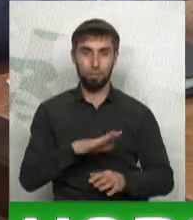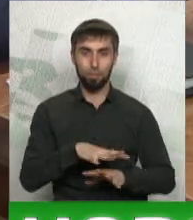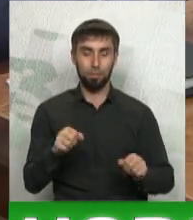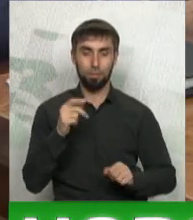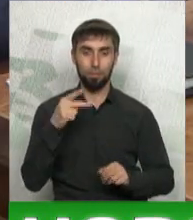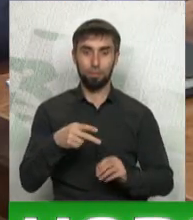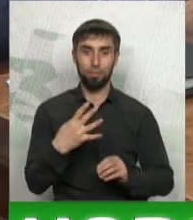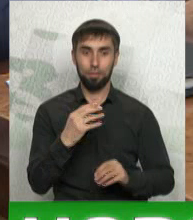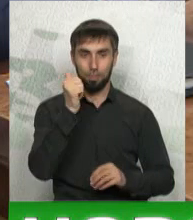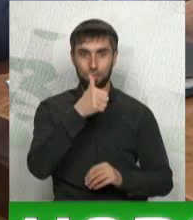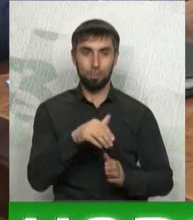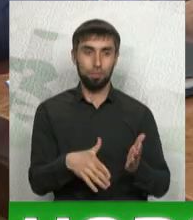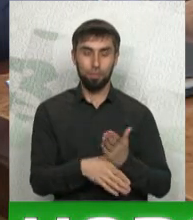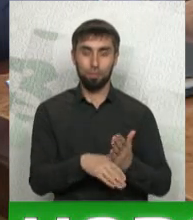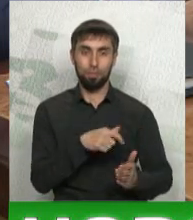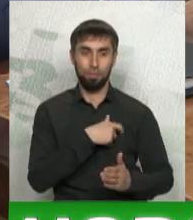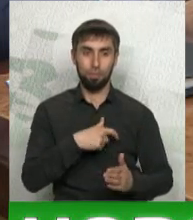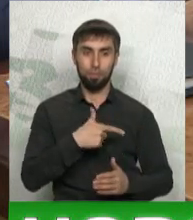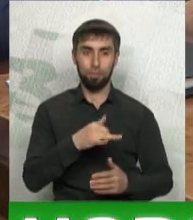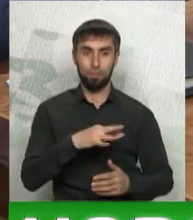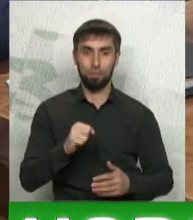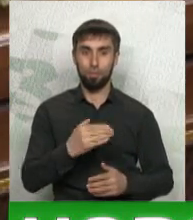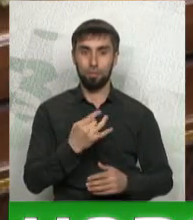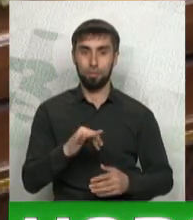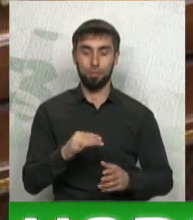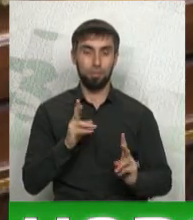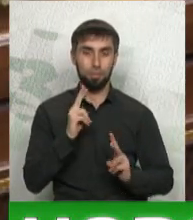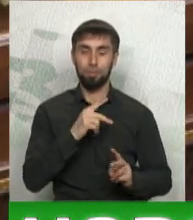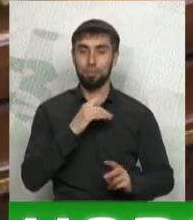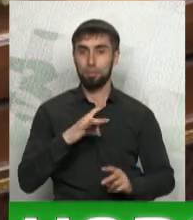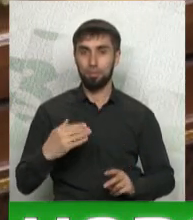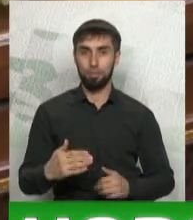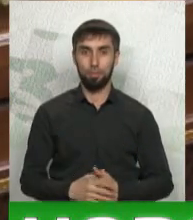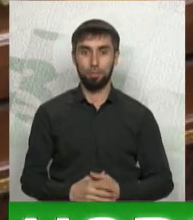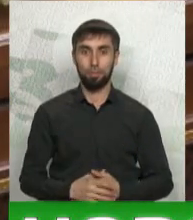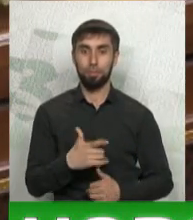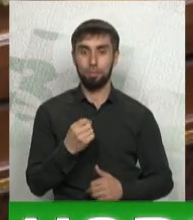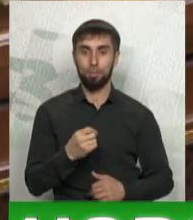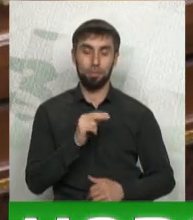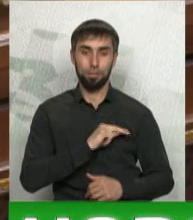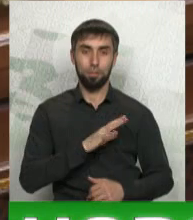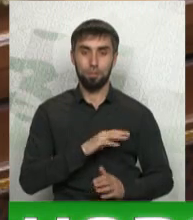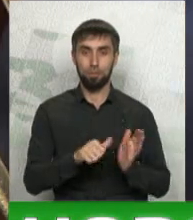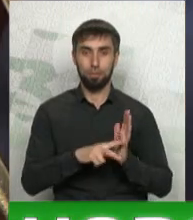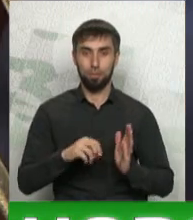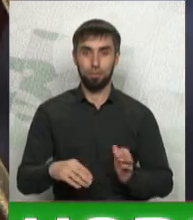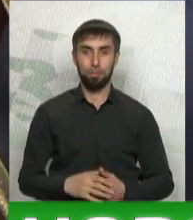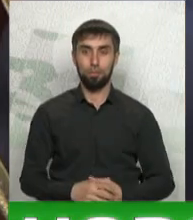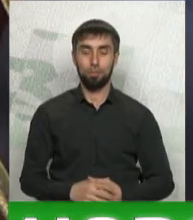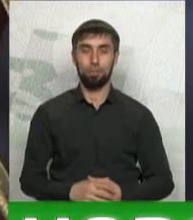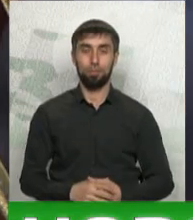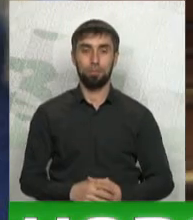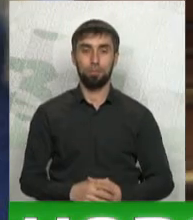2004 году помощником депутатов госдумы федерального собрания российской федерации где проработал шесть лет